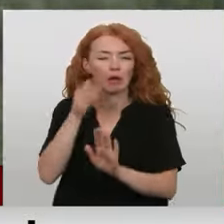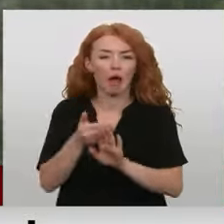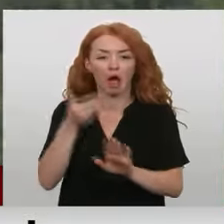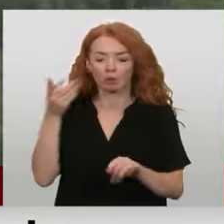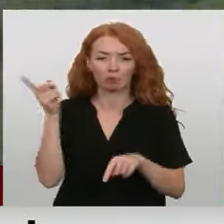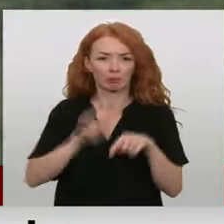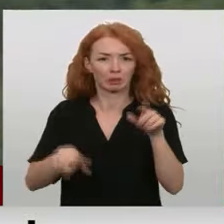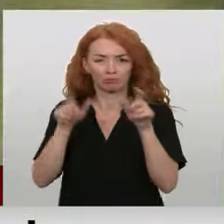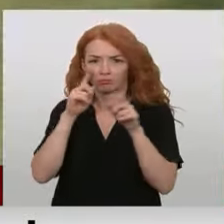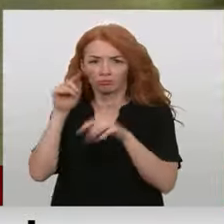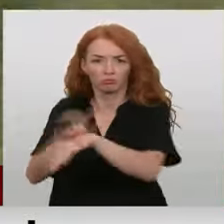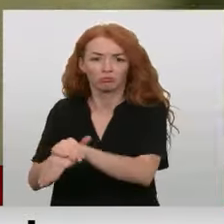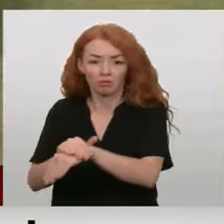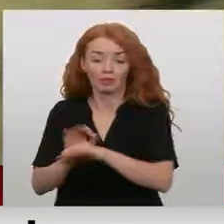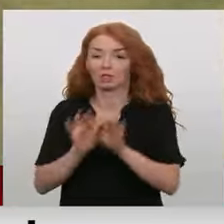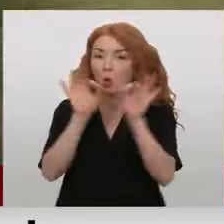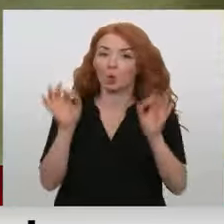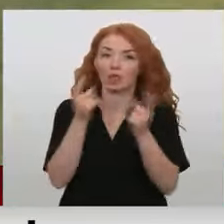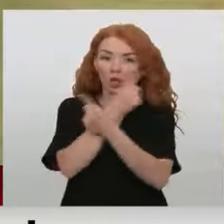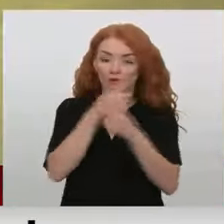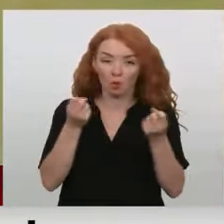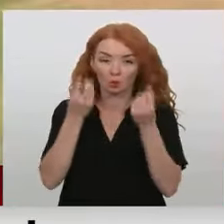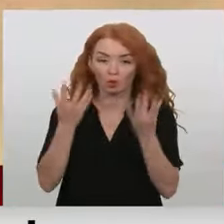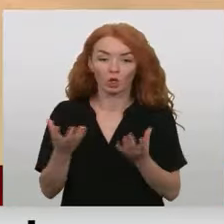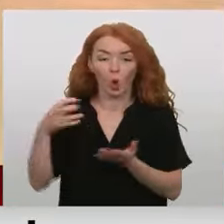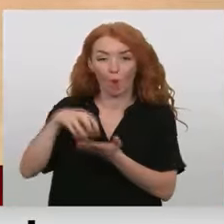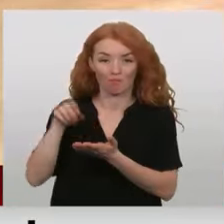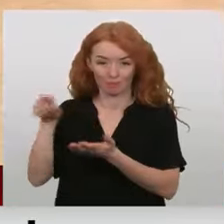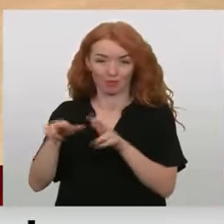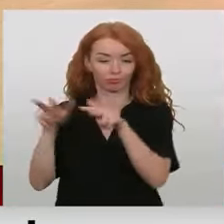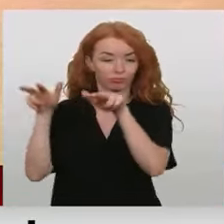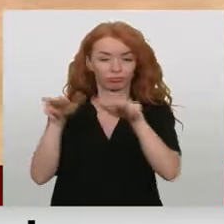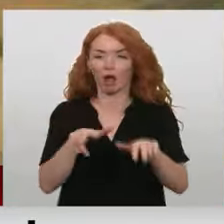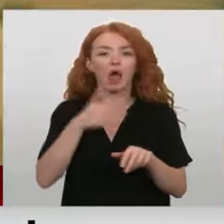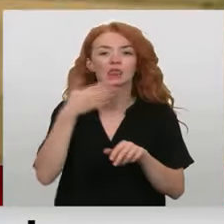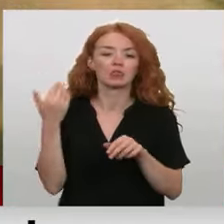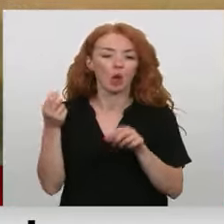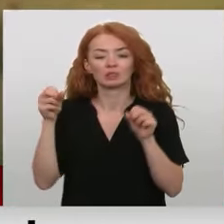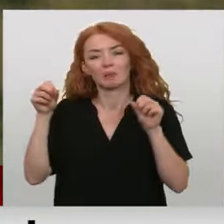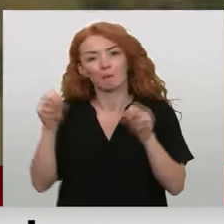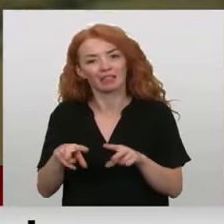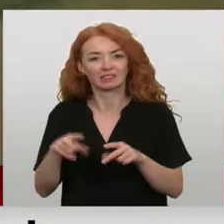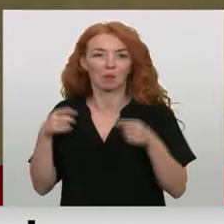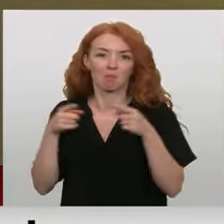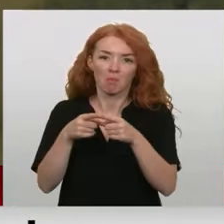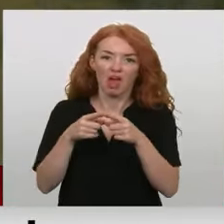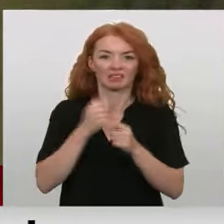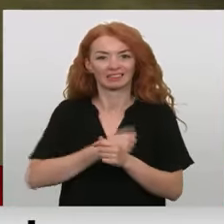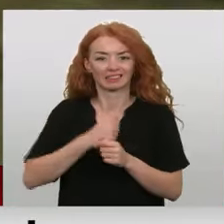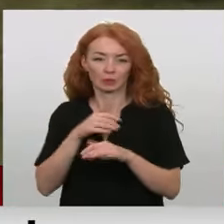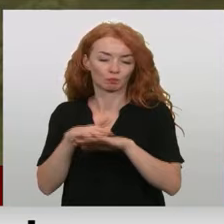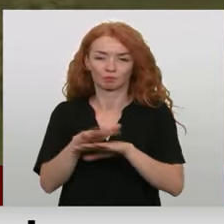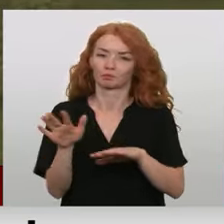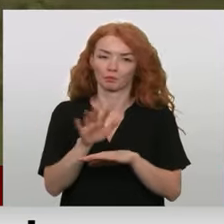tika pamanīts. Sākotnējā informācija liecina, ka objekts Latvijā nav ielidojis specifisku vai naidīgu mērķu dēļ.